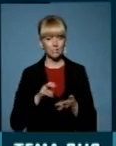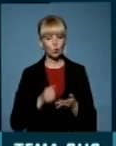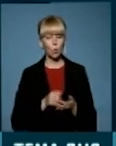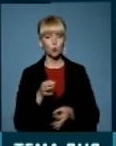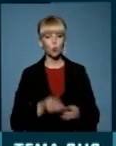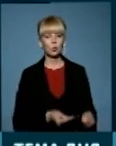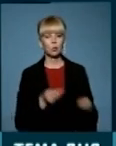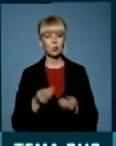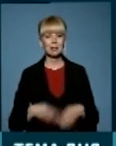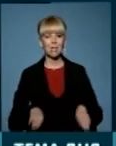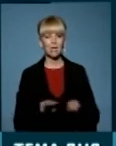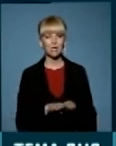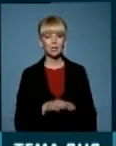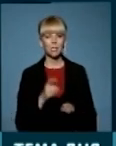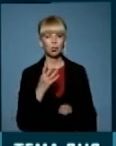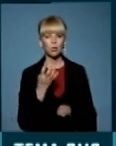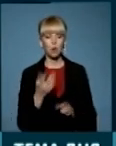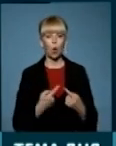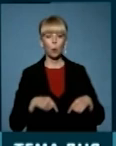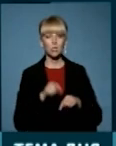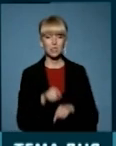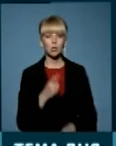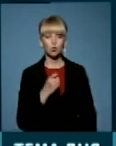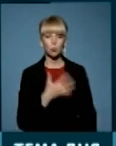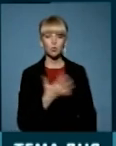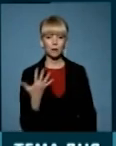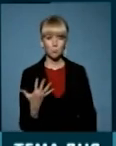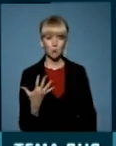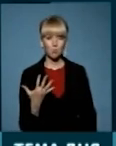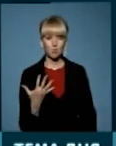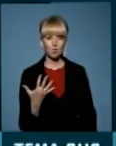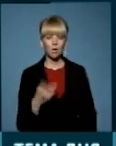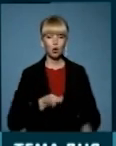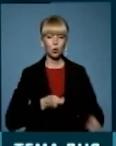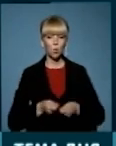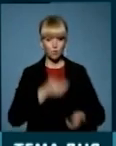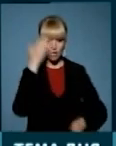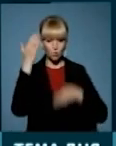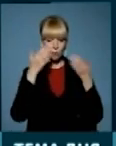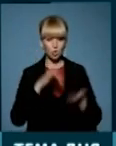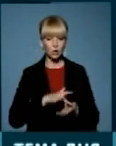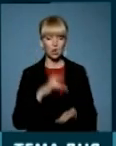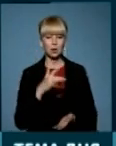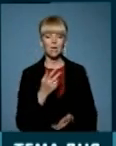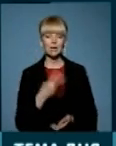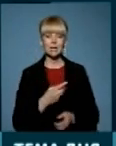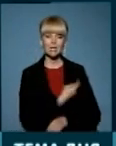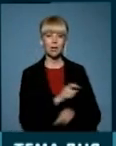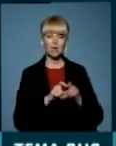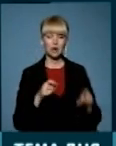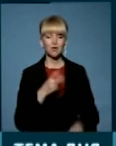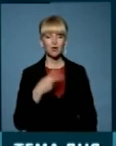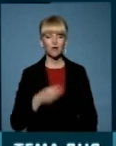на закриття 405 об'єктів. З них 155 торгово-розважальних центрів, 30 лікарень,